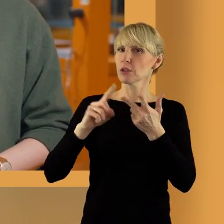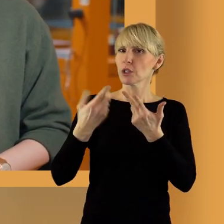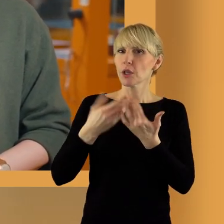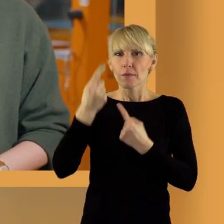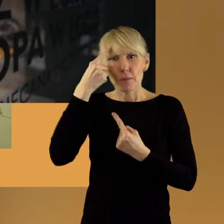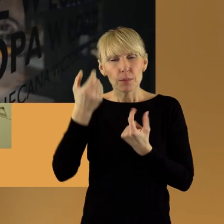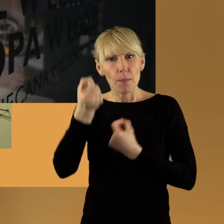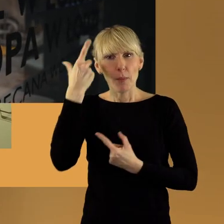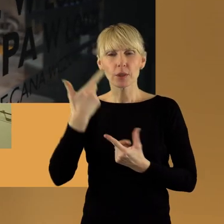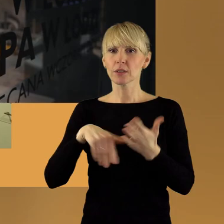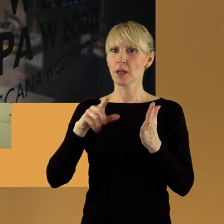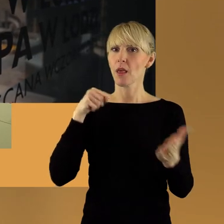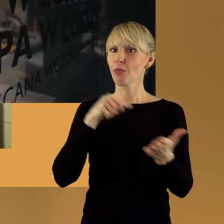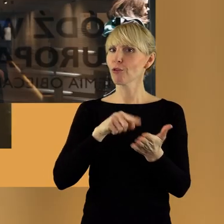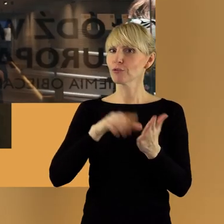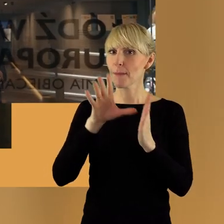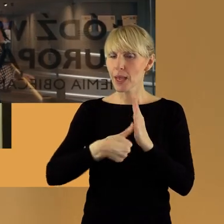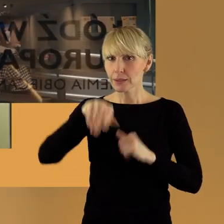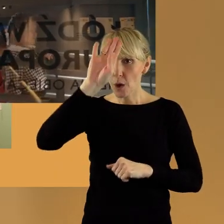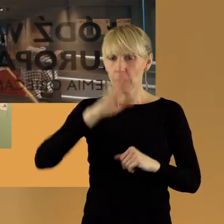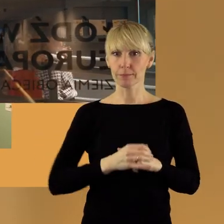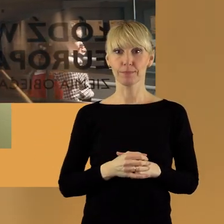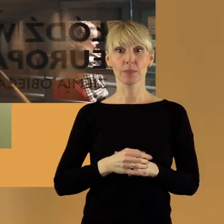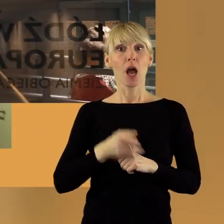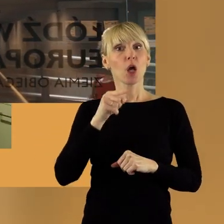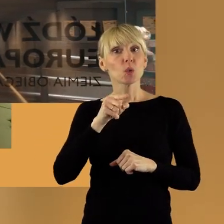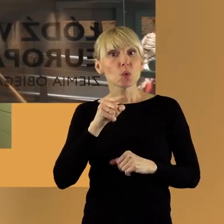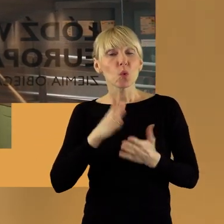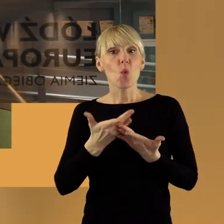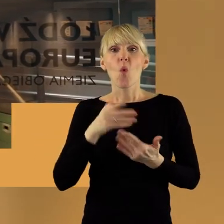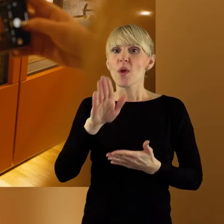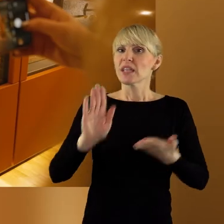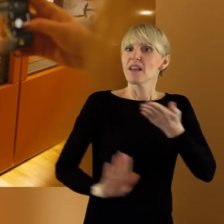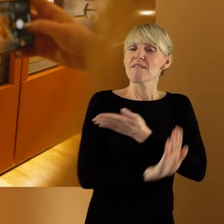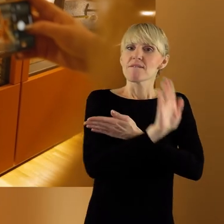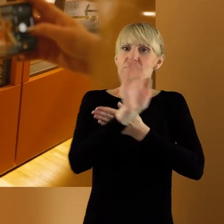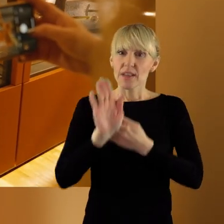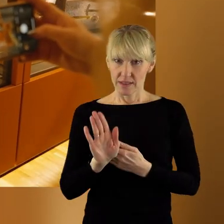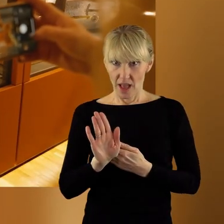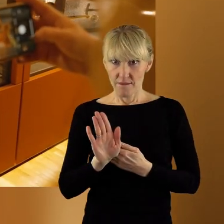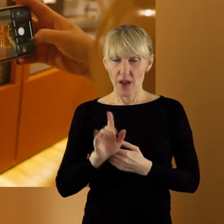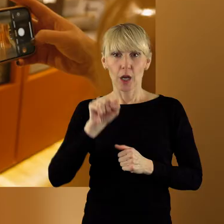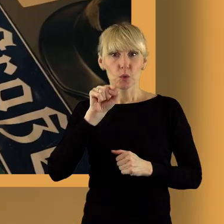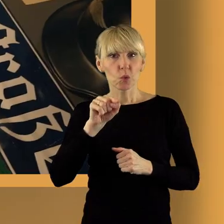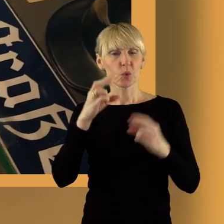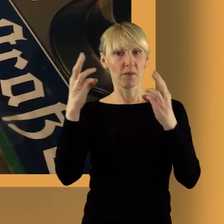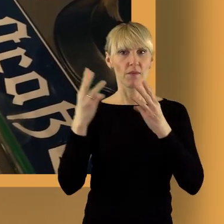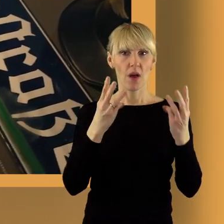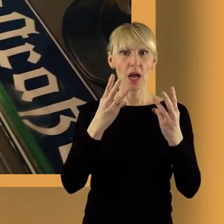naszego miasta. Główną bohaterką licznych spotkań, oprowadzań i warsztatów stała się właśnie ta